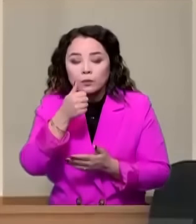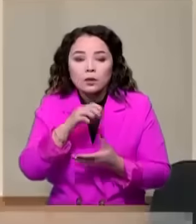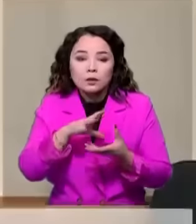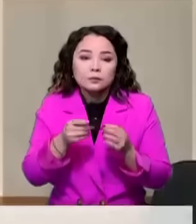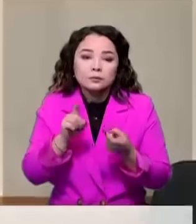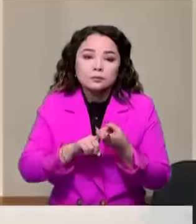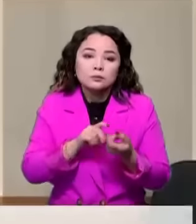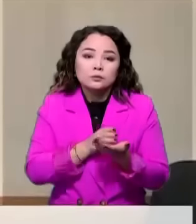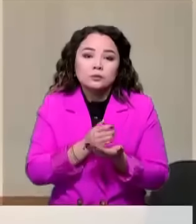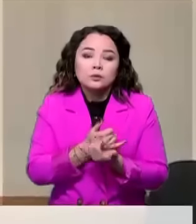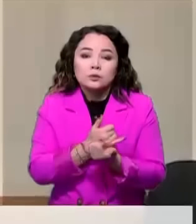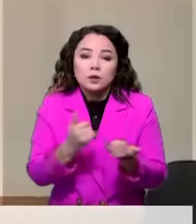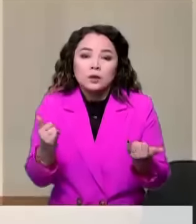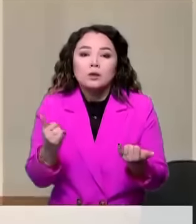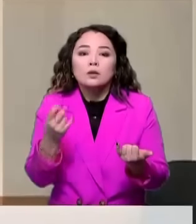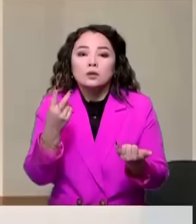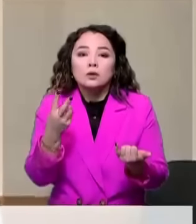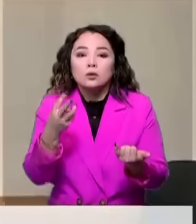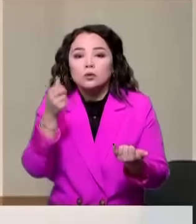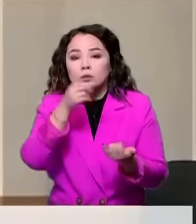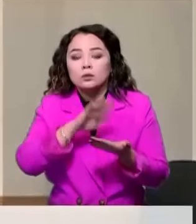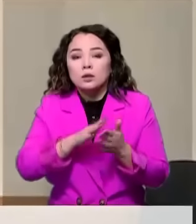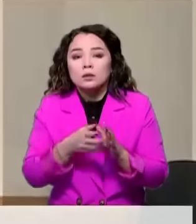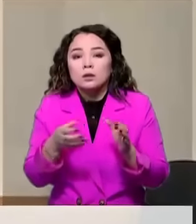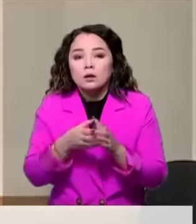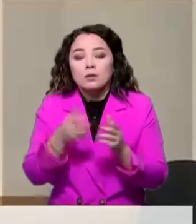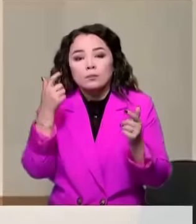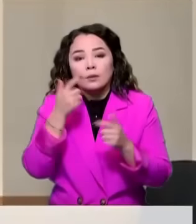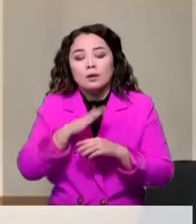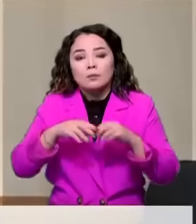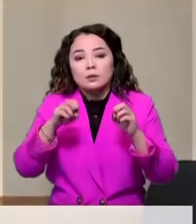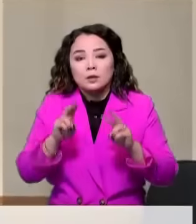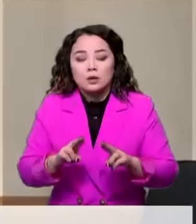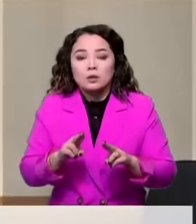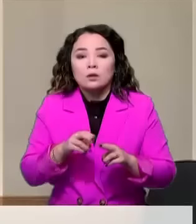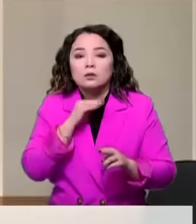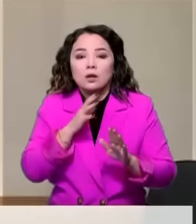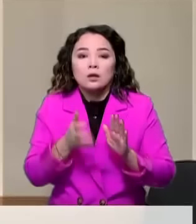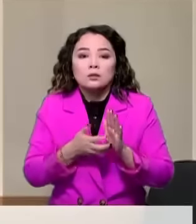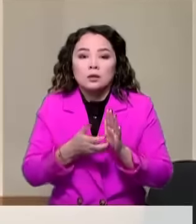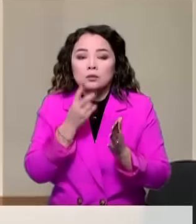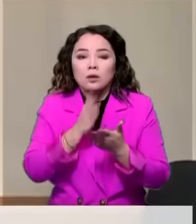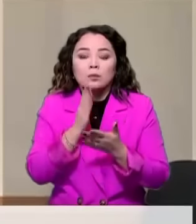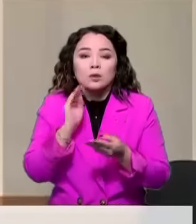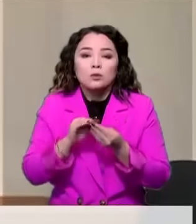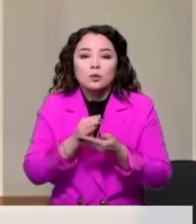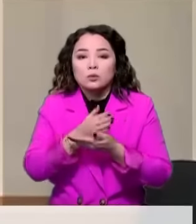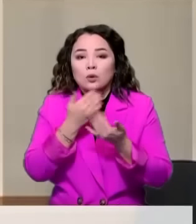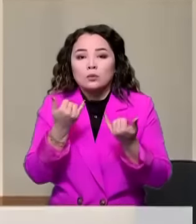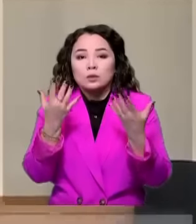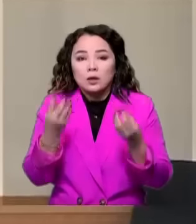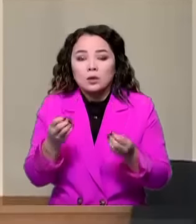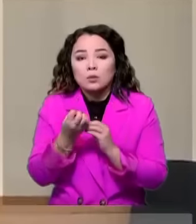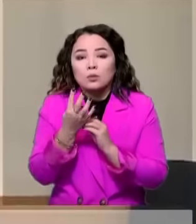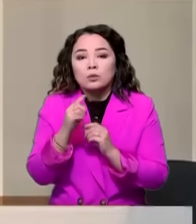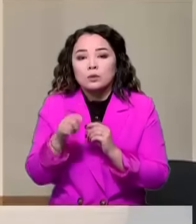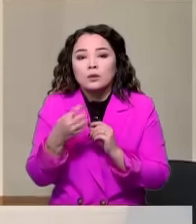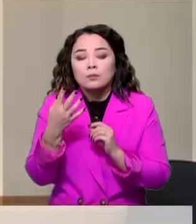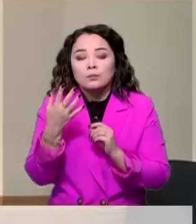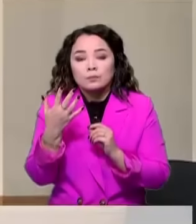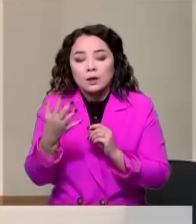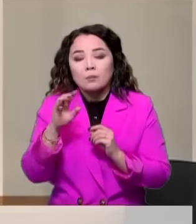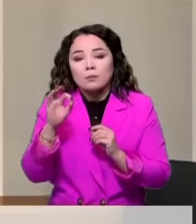желілеріне қызмет көрсету саласында соңғы 2-3 жылда кәсіби білікті мамандардың тапшылығы өткір тұр. Кадр тұрақсыздығы бүгінгі таңда